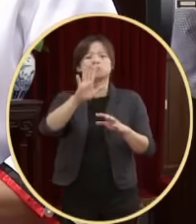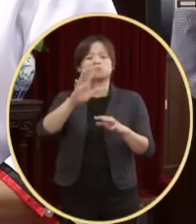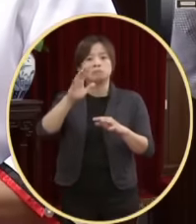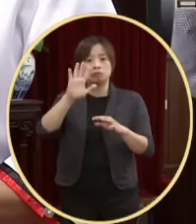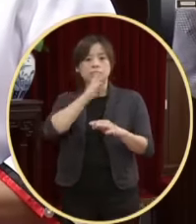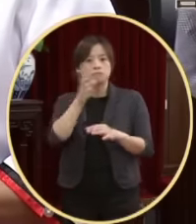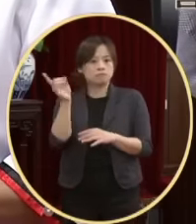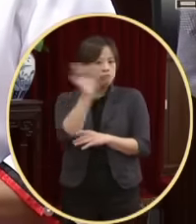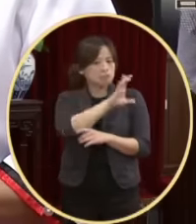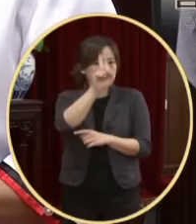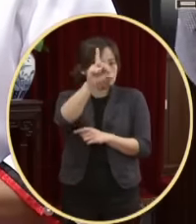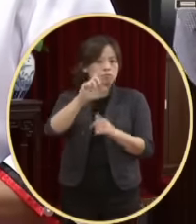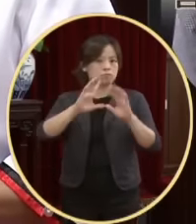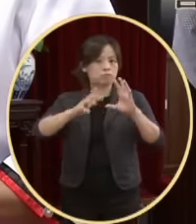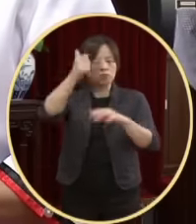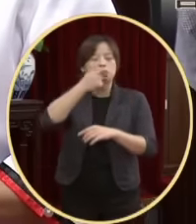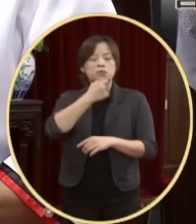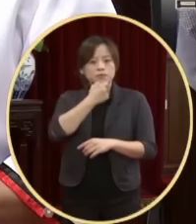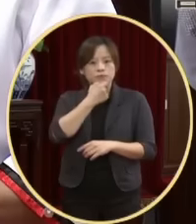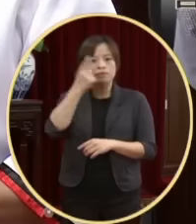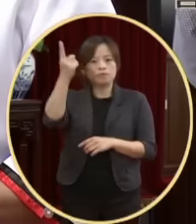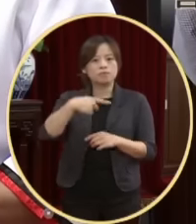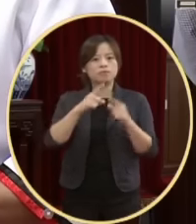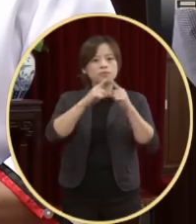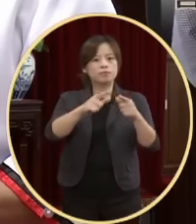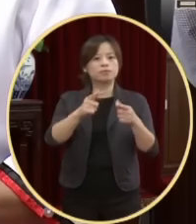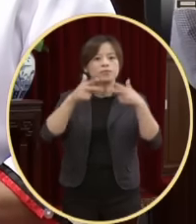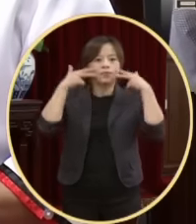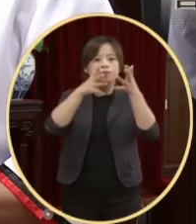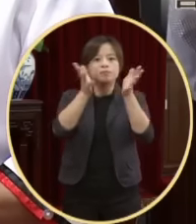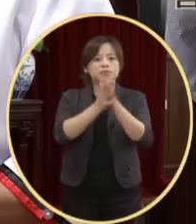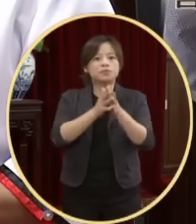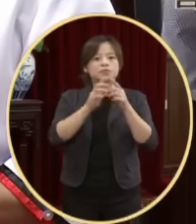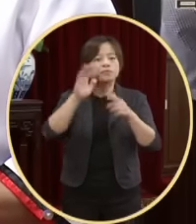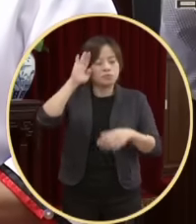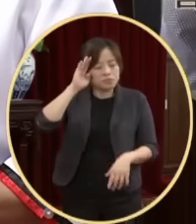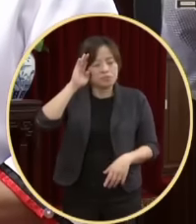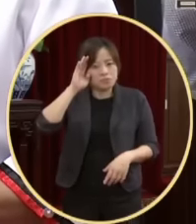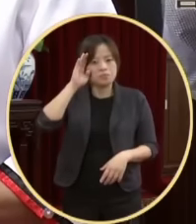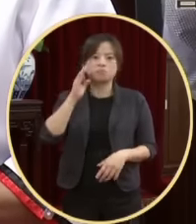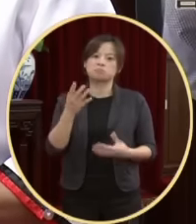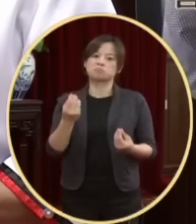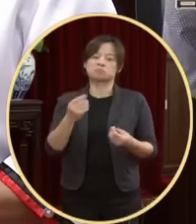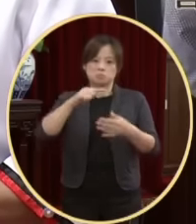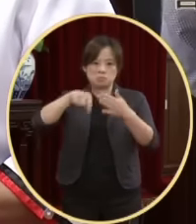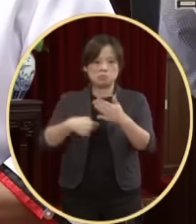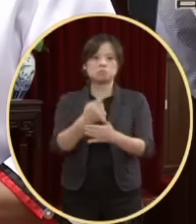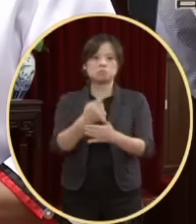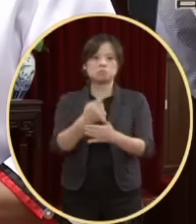从来没有一个总统愿意来跟原住民族的族人道歉，只有现在的政